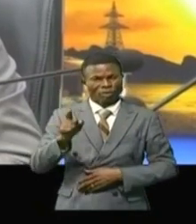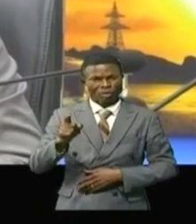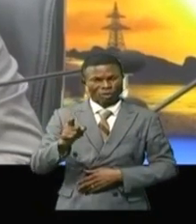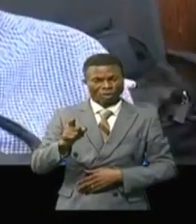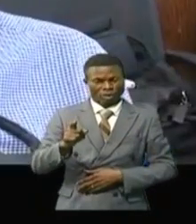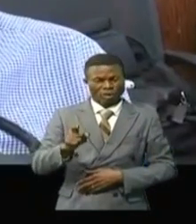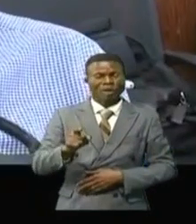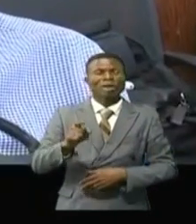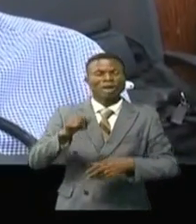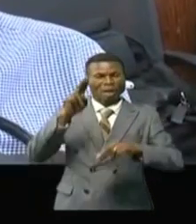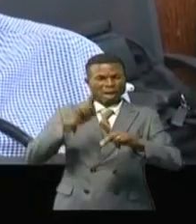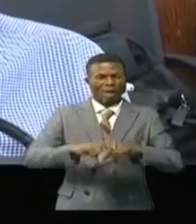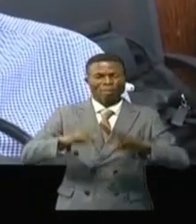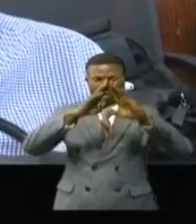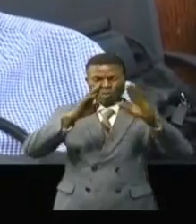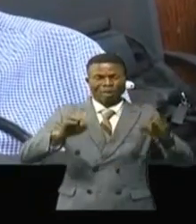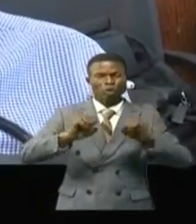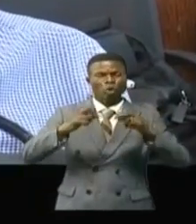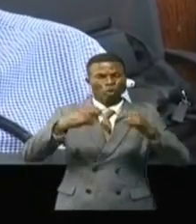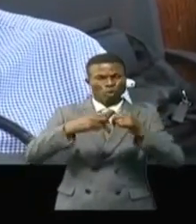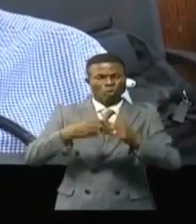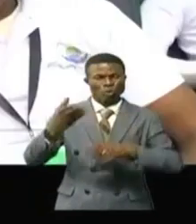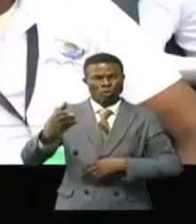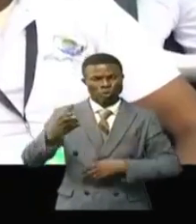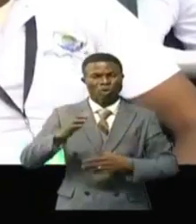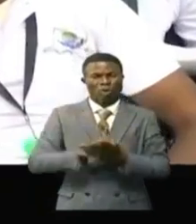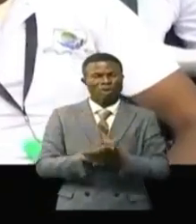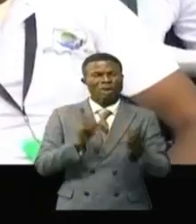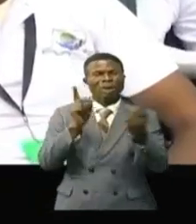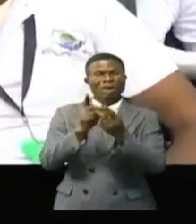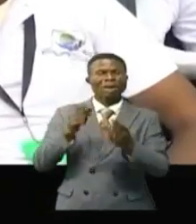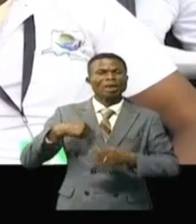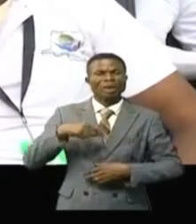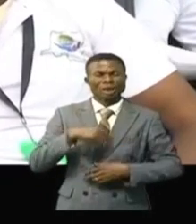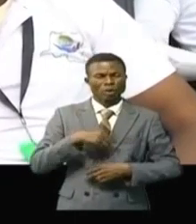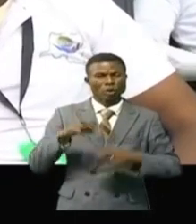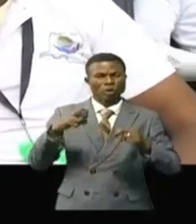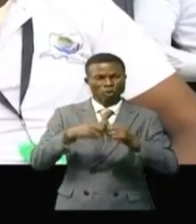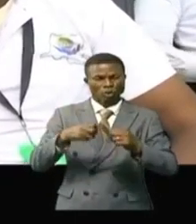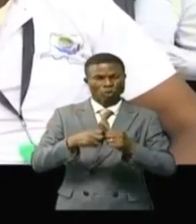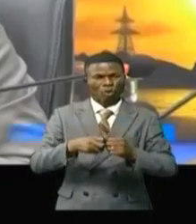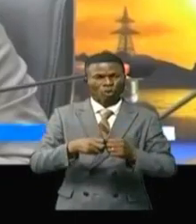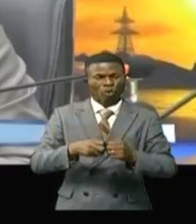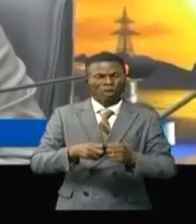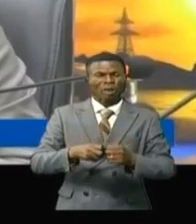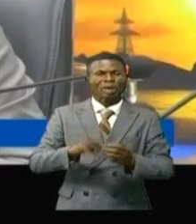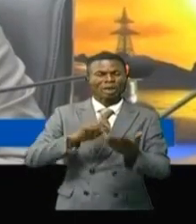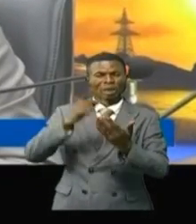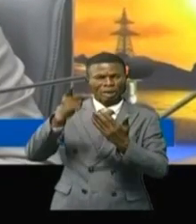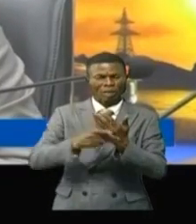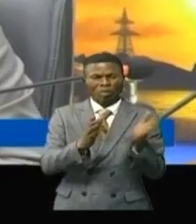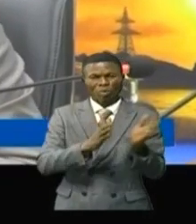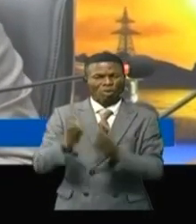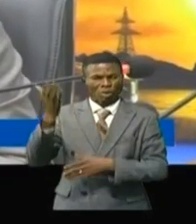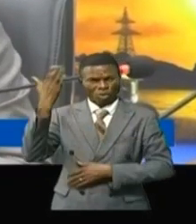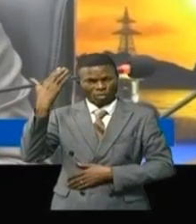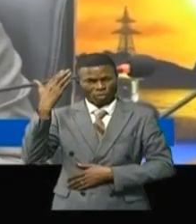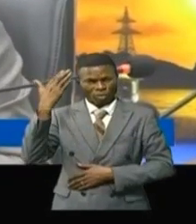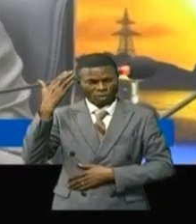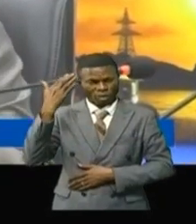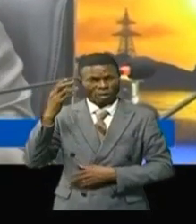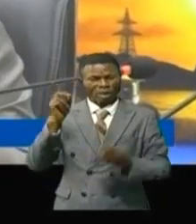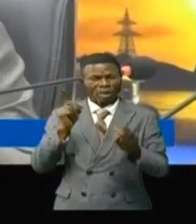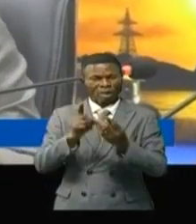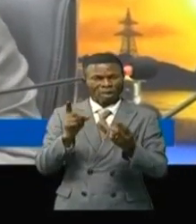parler avec elles, dialoguer avec elles. Notre approche d'électrification, c'est une approche que nous appelons bottom-up, c'est-à-dire une approche